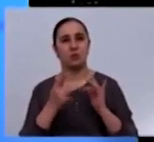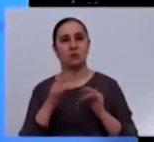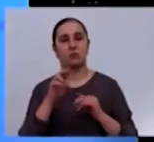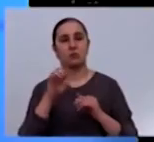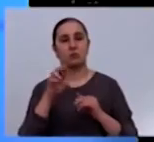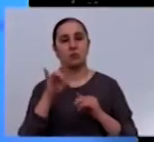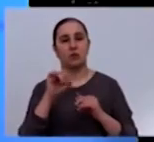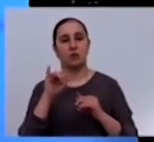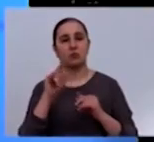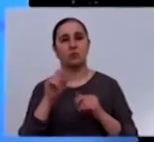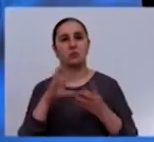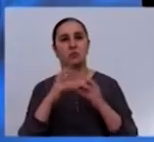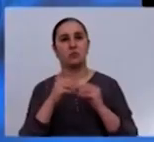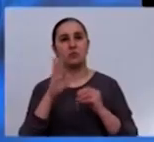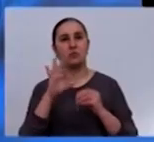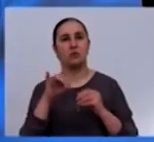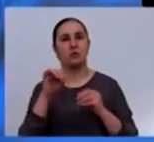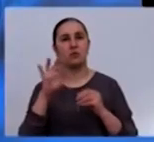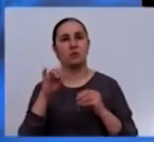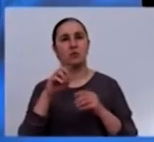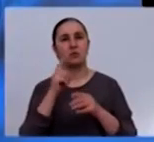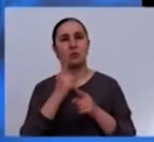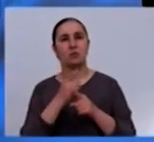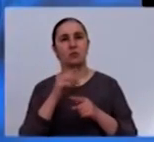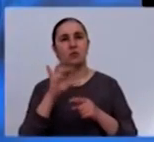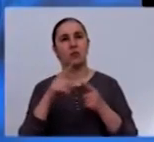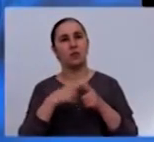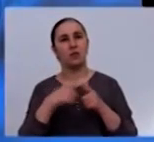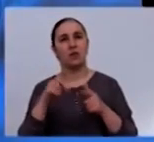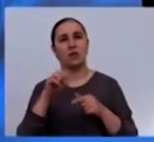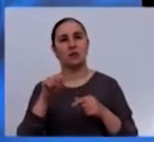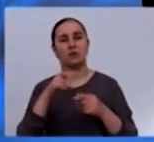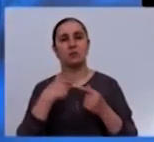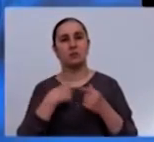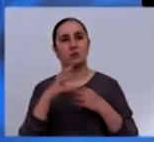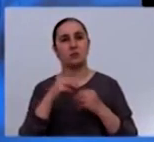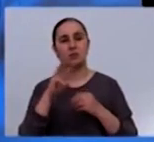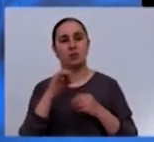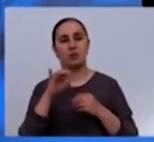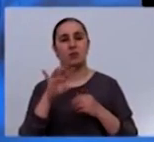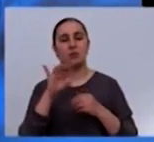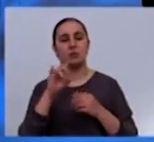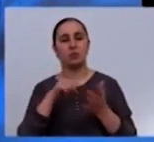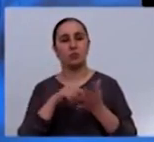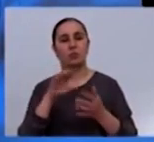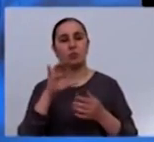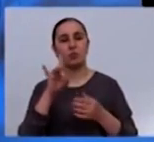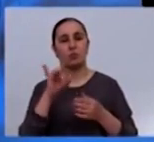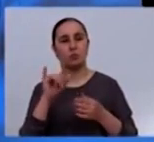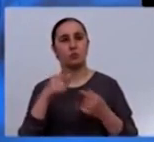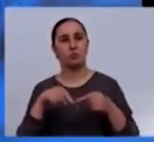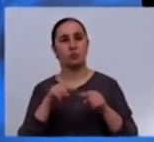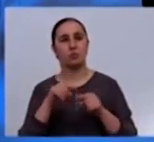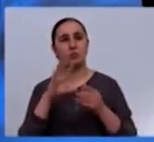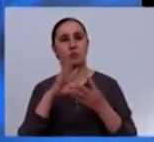ishga tushiramiz va tepasiga vizitsiy zapros ili adres degan joyiga biz mail.ru deb